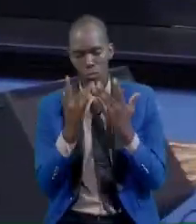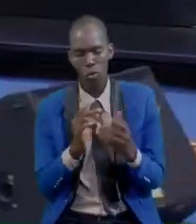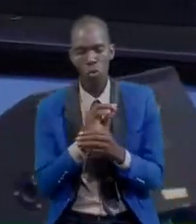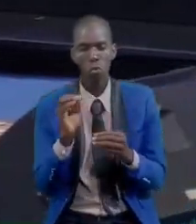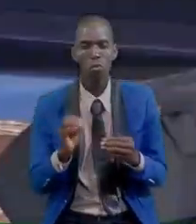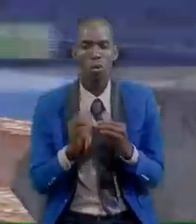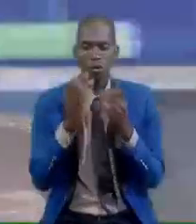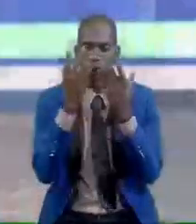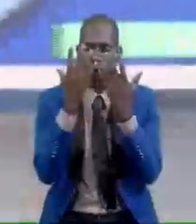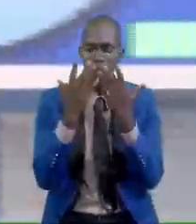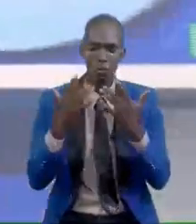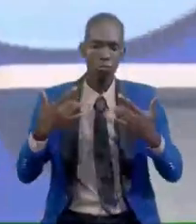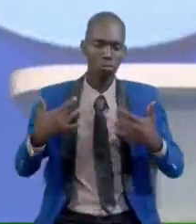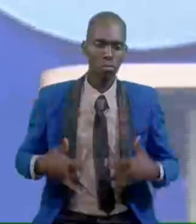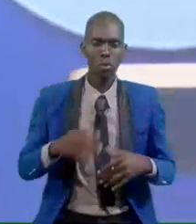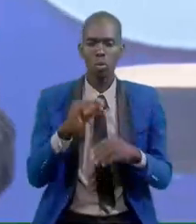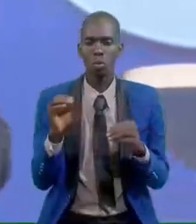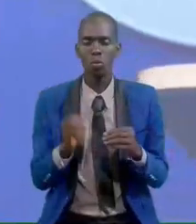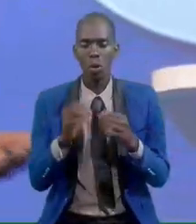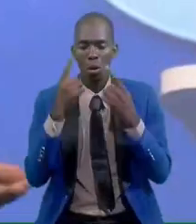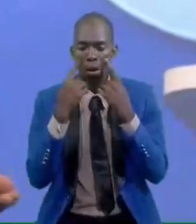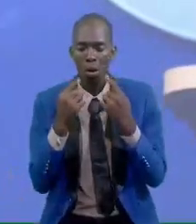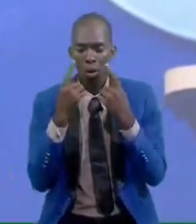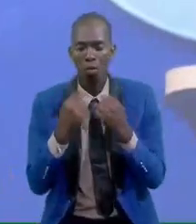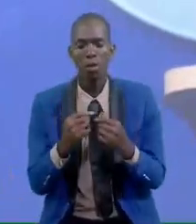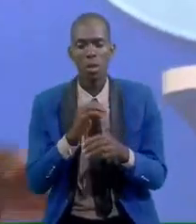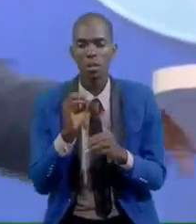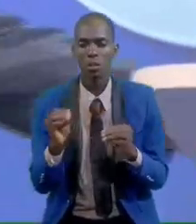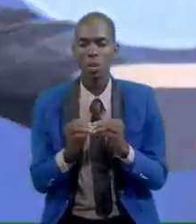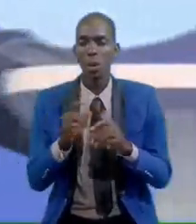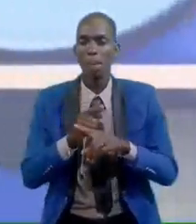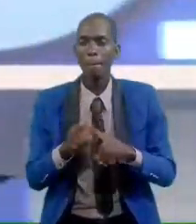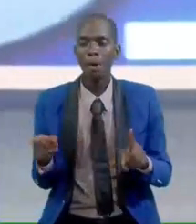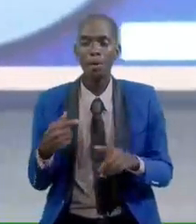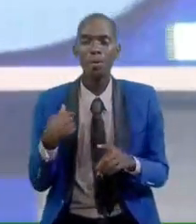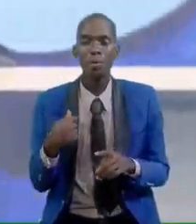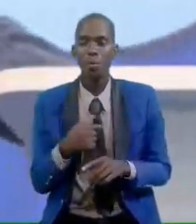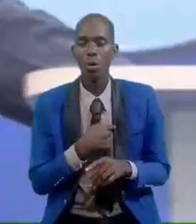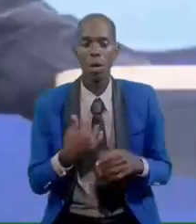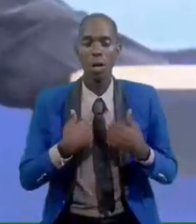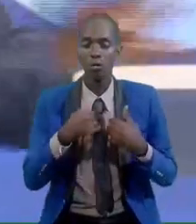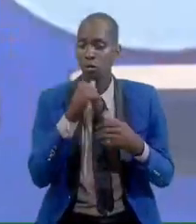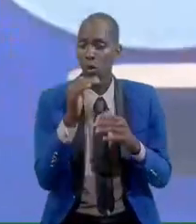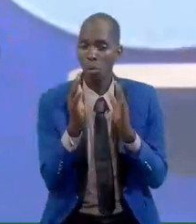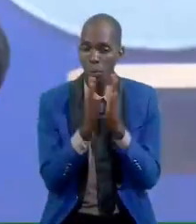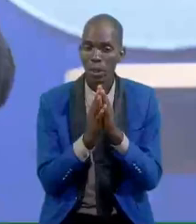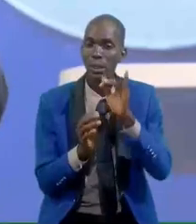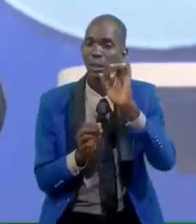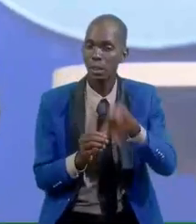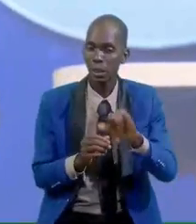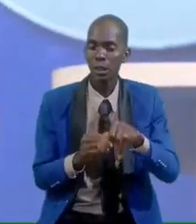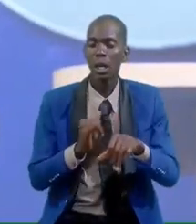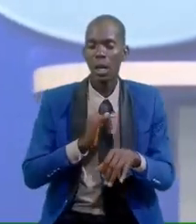Plus de tristesse et plus de pleurs ou de cris. Mais nous n'avons pas encore prié. Oui, je sais que Dieu est un